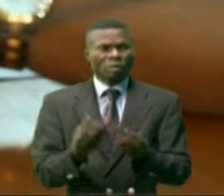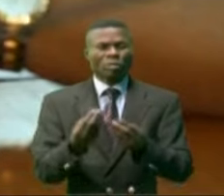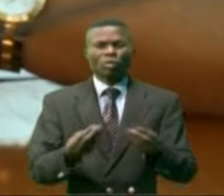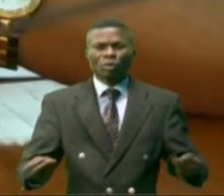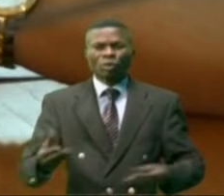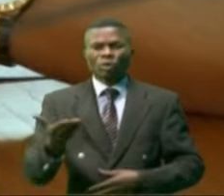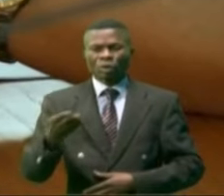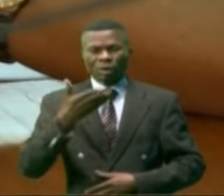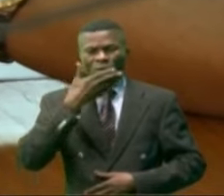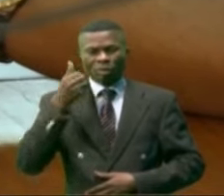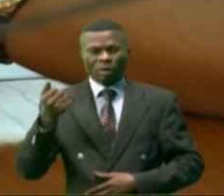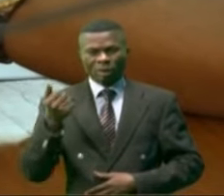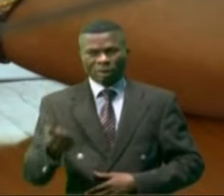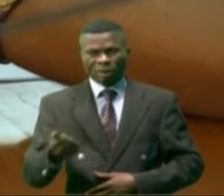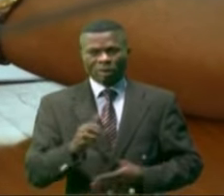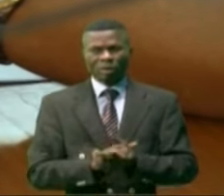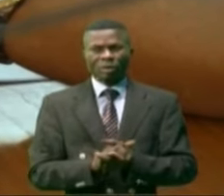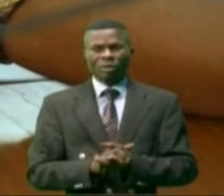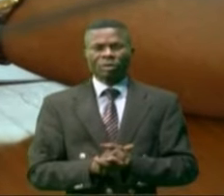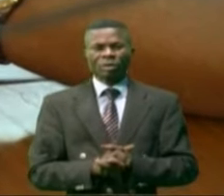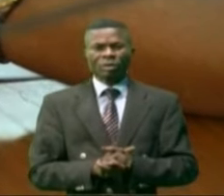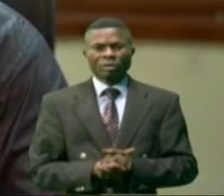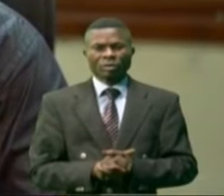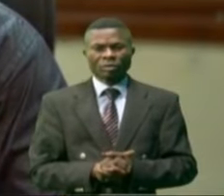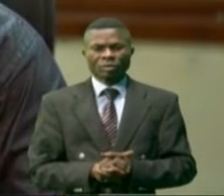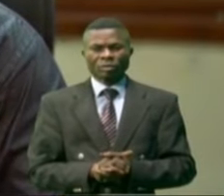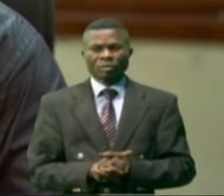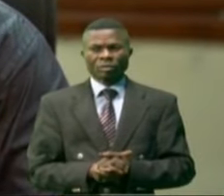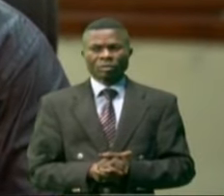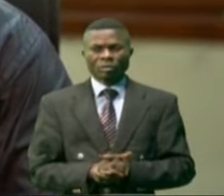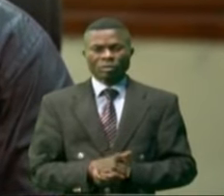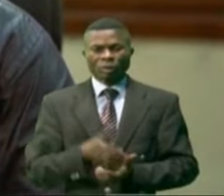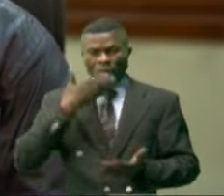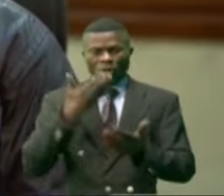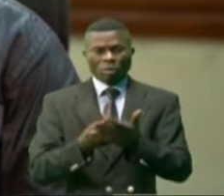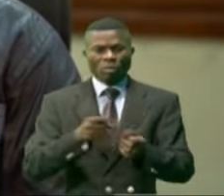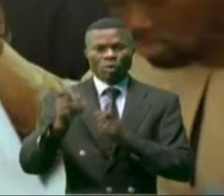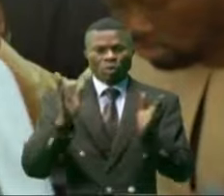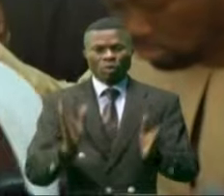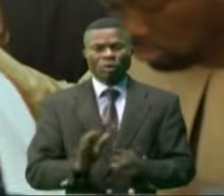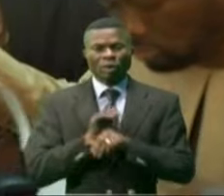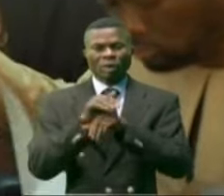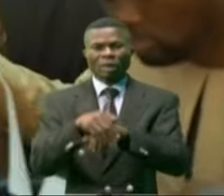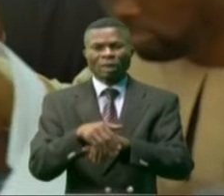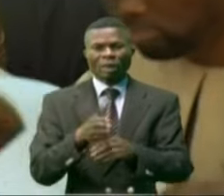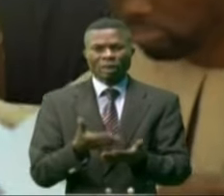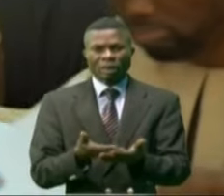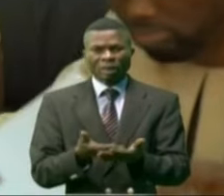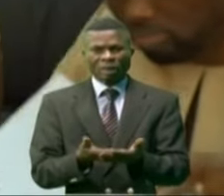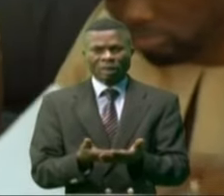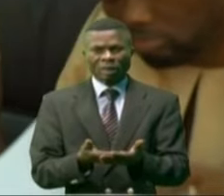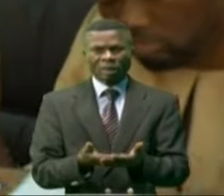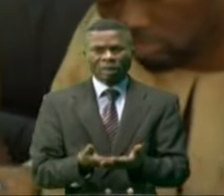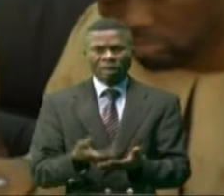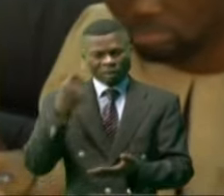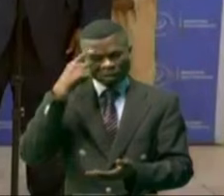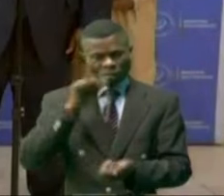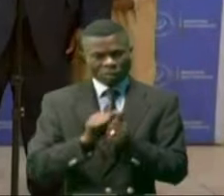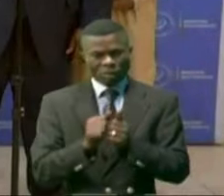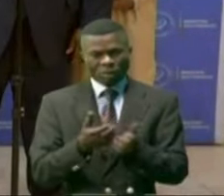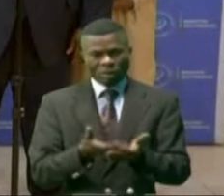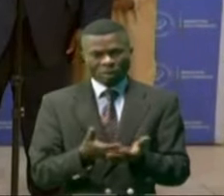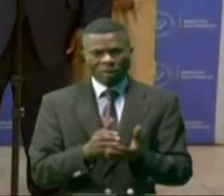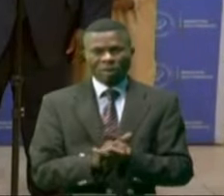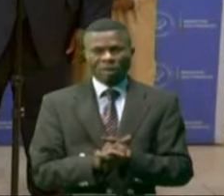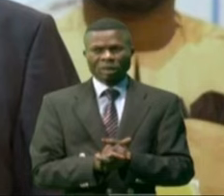Koundé Libotaï. C'est un motif de fierté. Nom du gouvernement, pris l'engagement avec l'ensemble des services spécialisés du ministère des Finances,